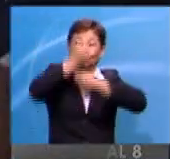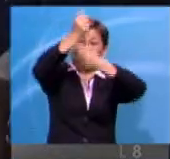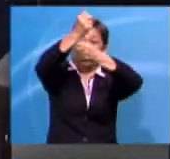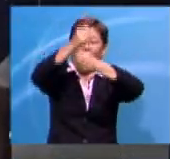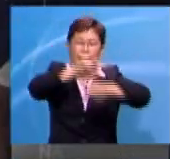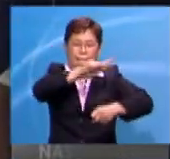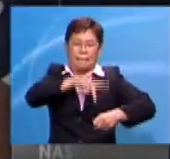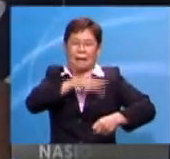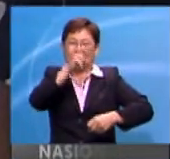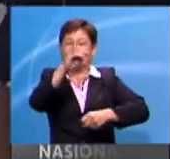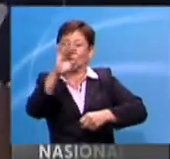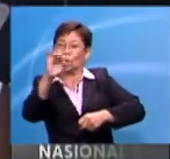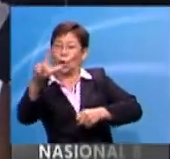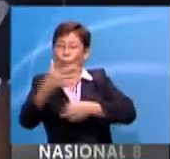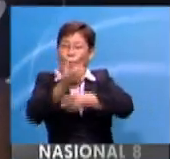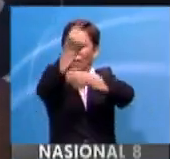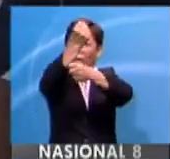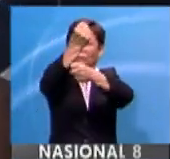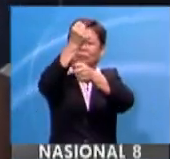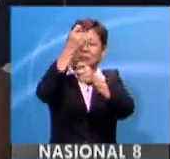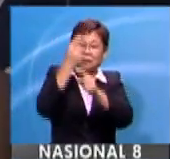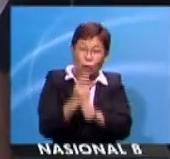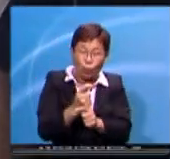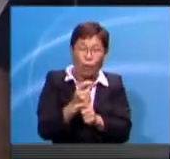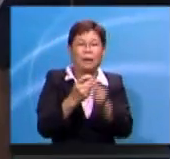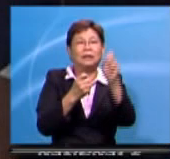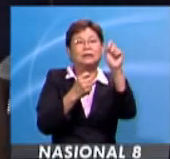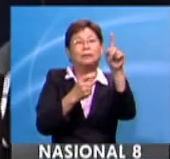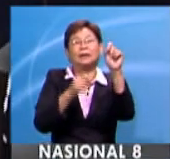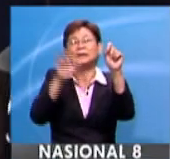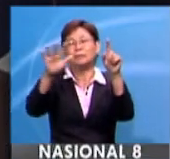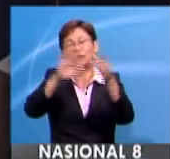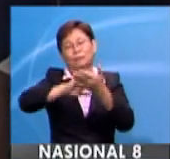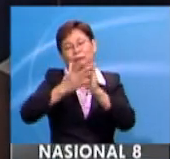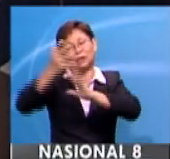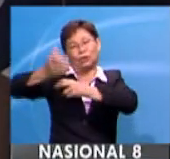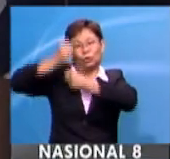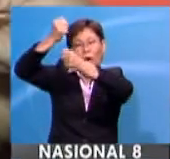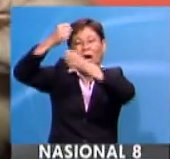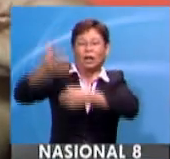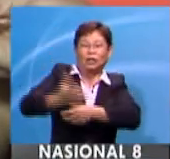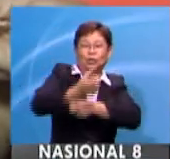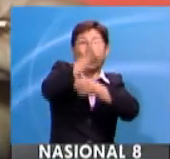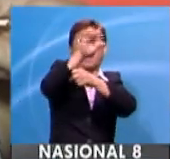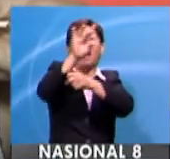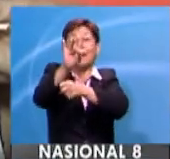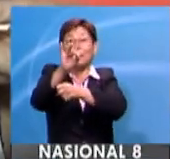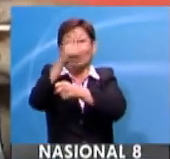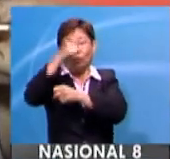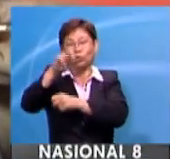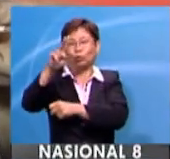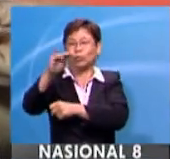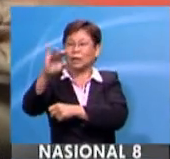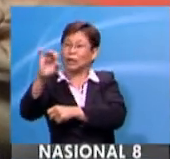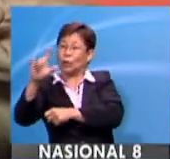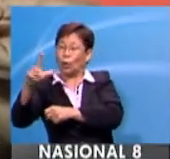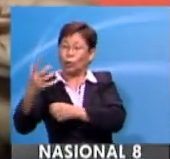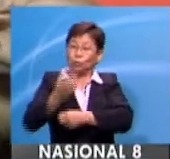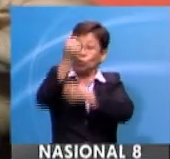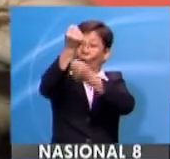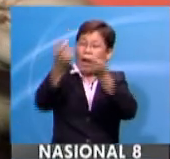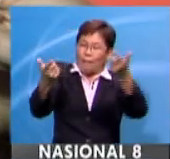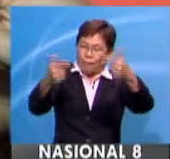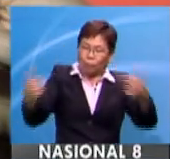menjadi milik Nicole apabila menang set penentuan 115 untuk muncul juara ini merupakan kejuaraan Kelapan buat Nicole kejuanan yang